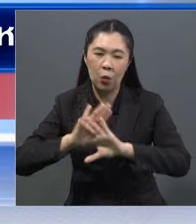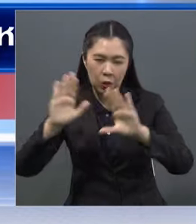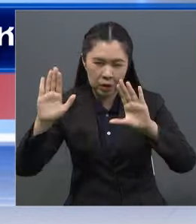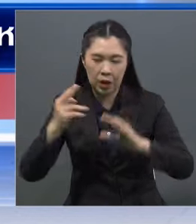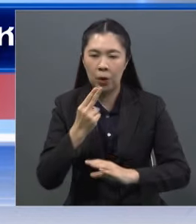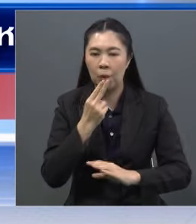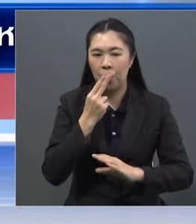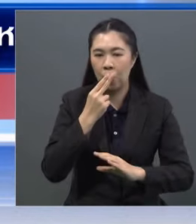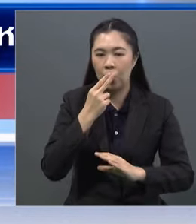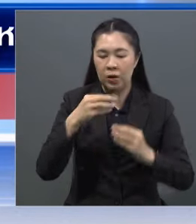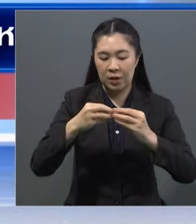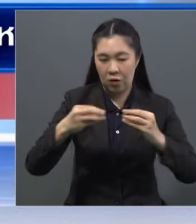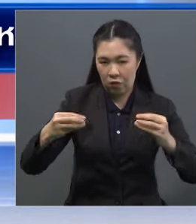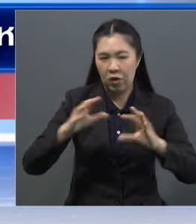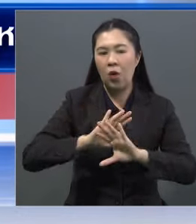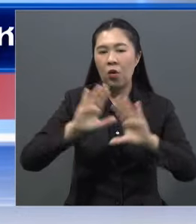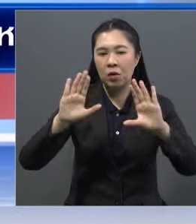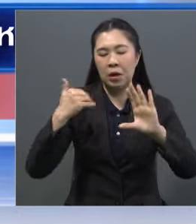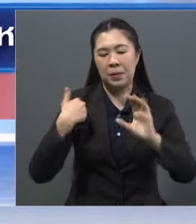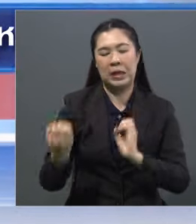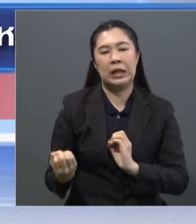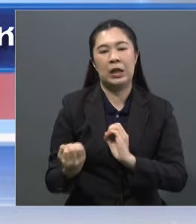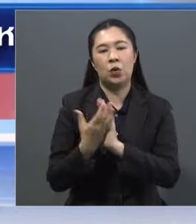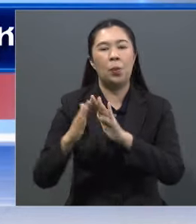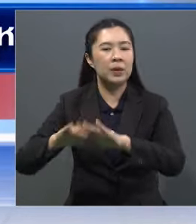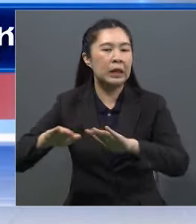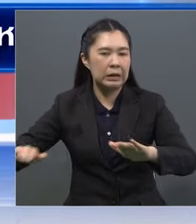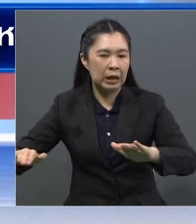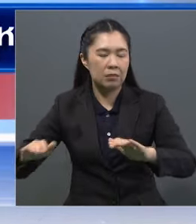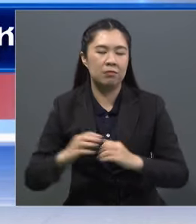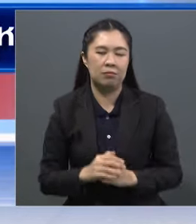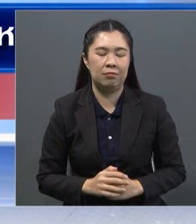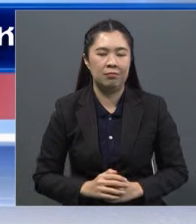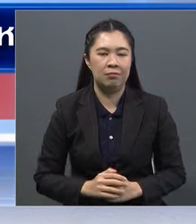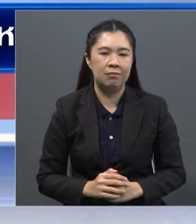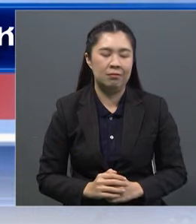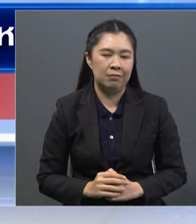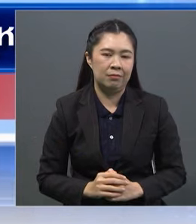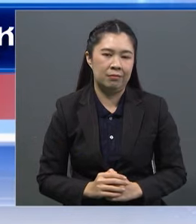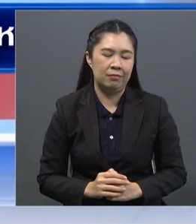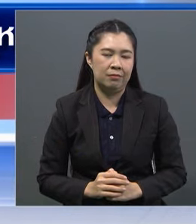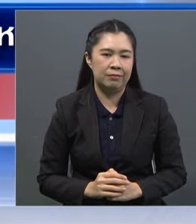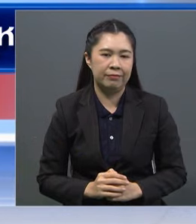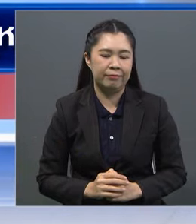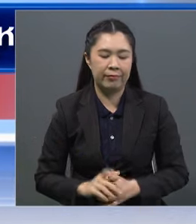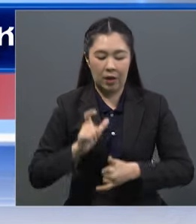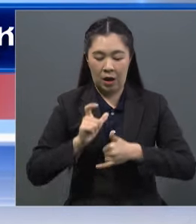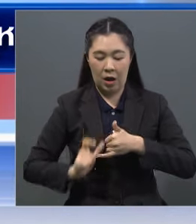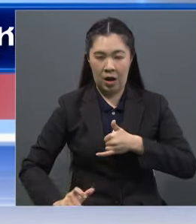ควันมือสองมือสามที่ส่งผลกระทบถึงเด็กด้วยนะคะฉะนั้นในส่วนของการเป็นตัวแบบ